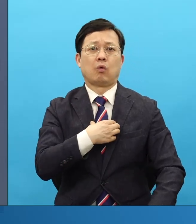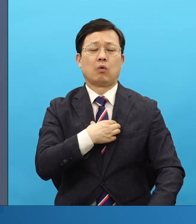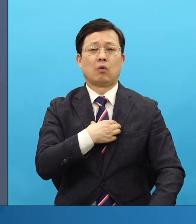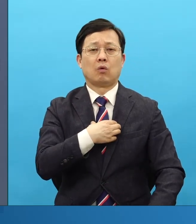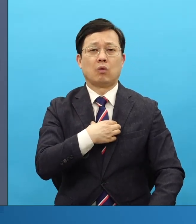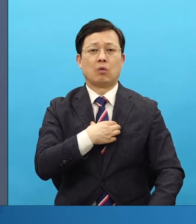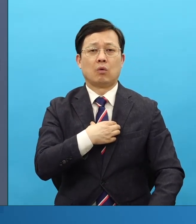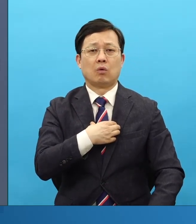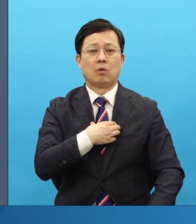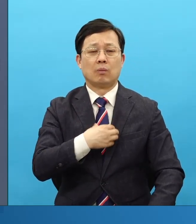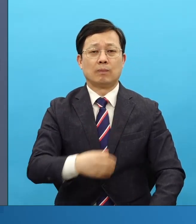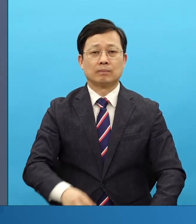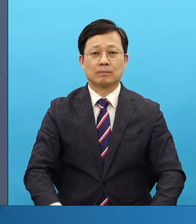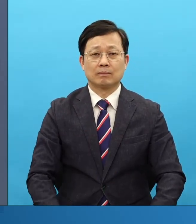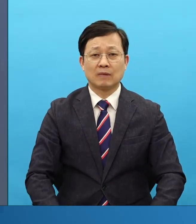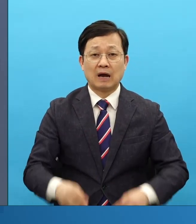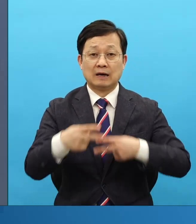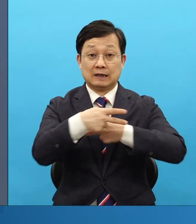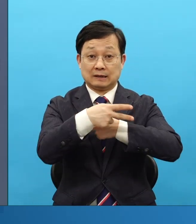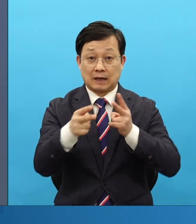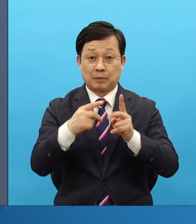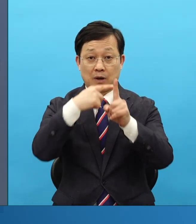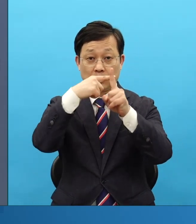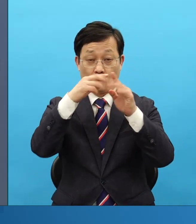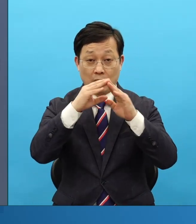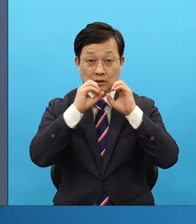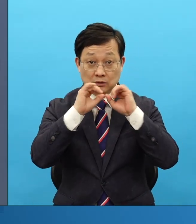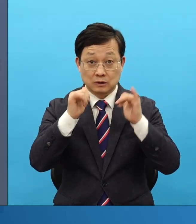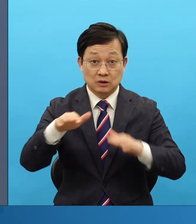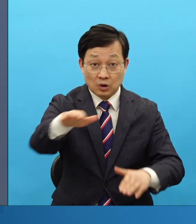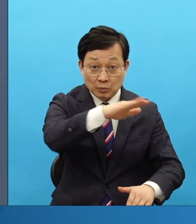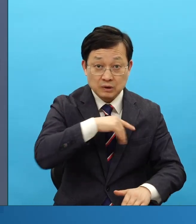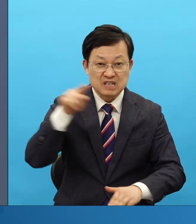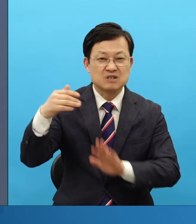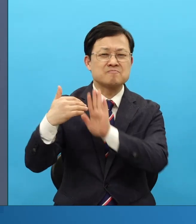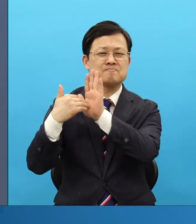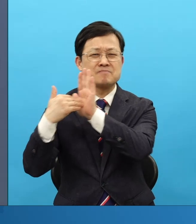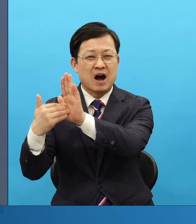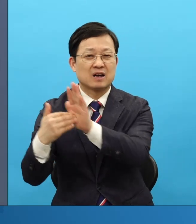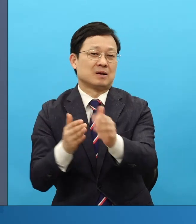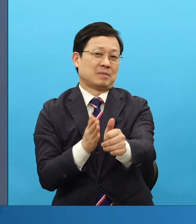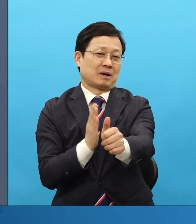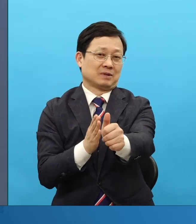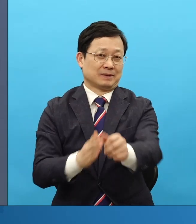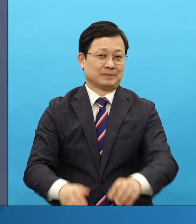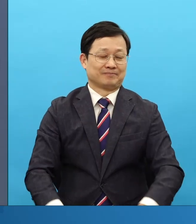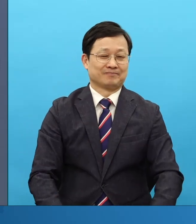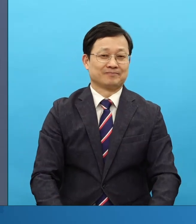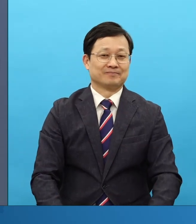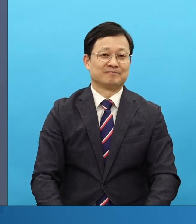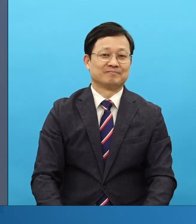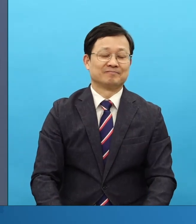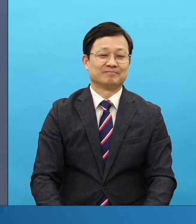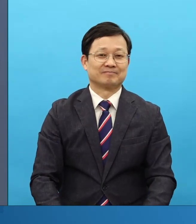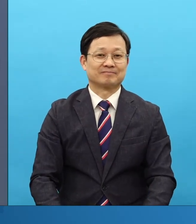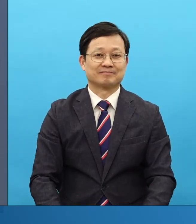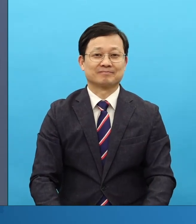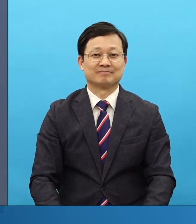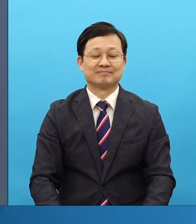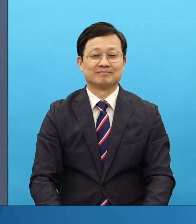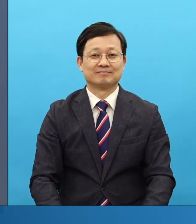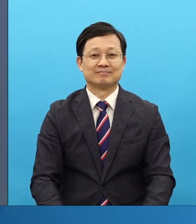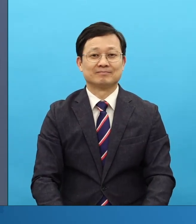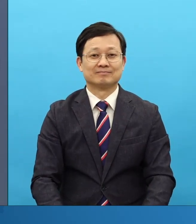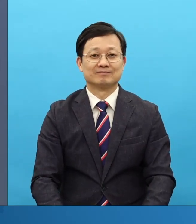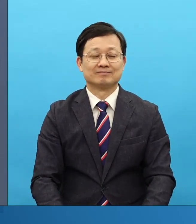Korea. 미안스럽습니다만은 우리 다락방 전도하는 분들이 막아야 됩니다. And I'm really sorry to say this, but those who are evangelizing inside of this Tarapang movement, we